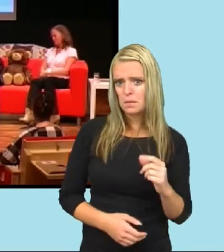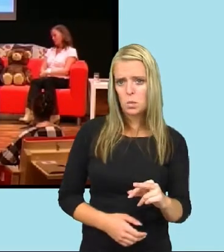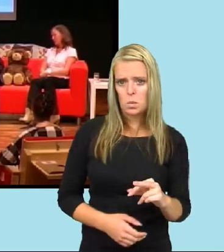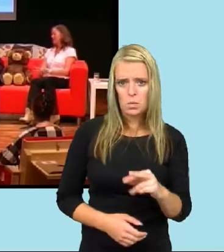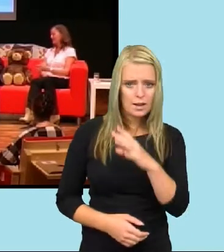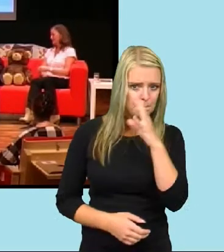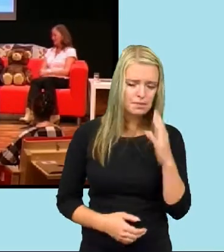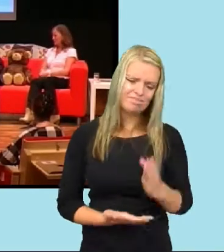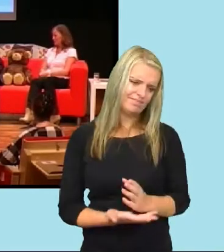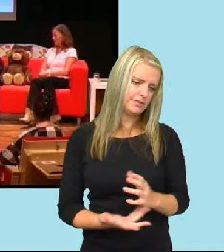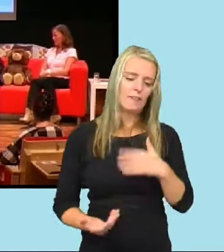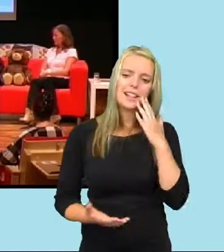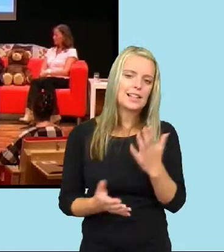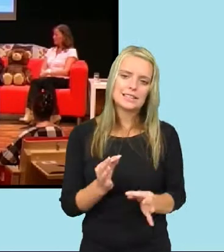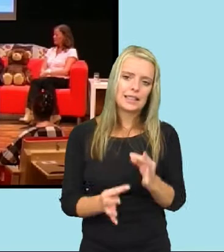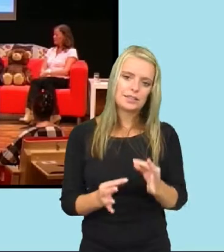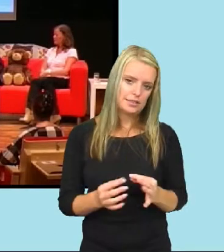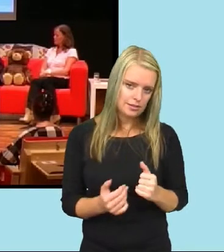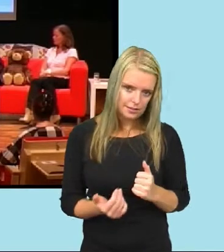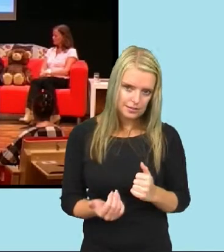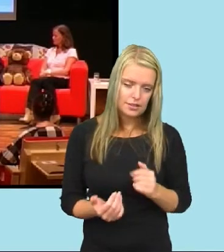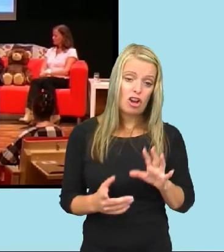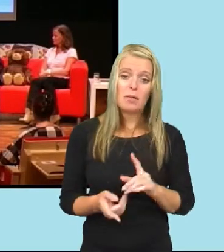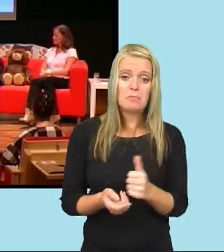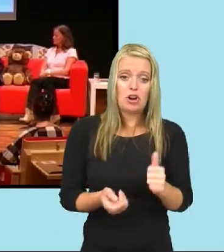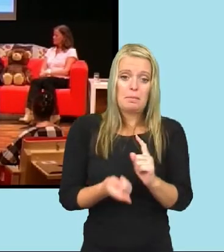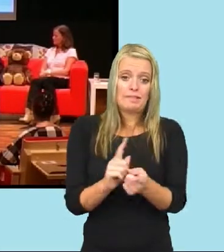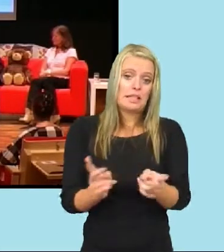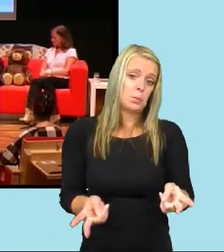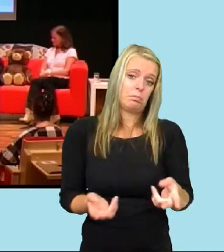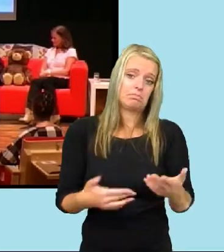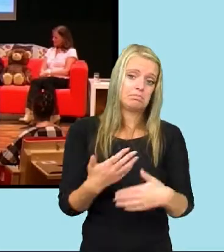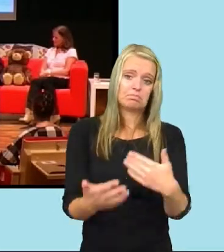Någonstans där. Jag vet inte exakt. Det har bara liksom blivit så. Mm.